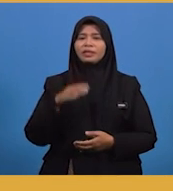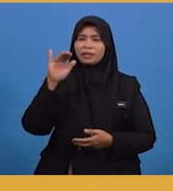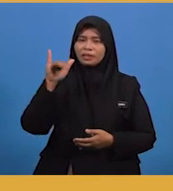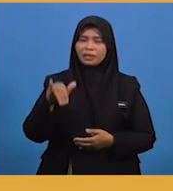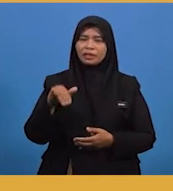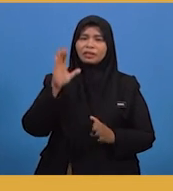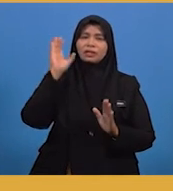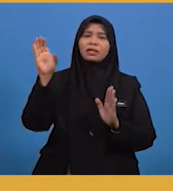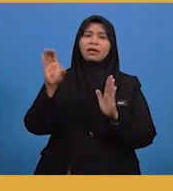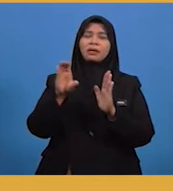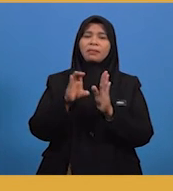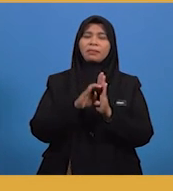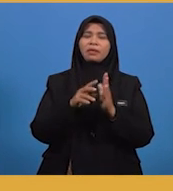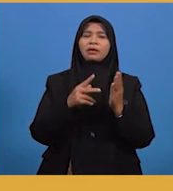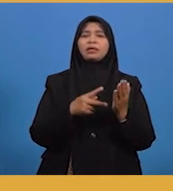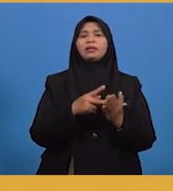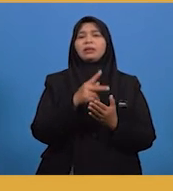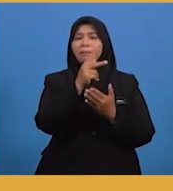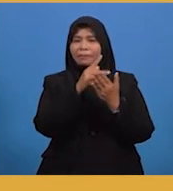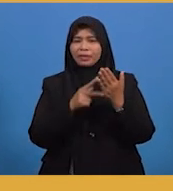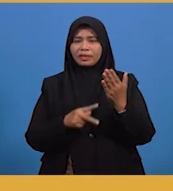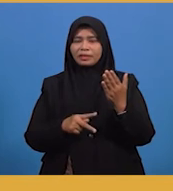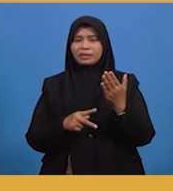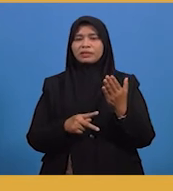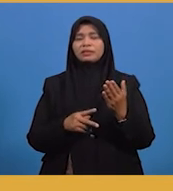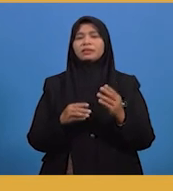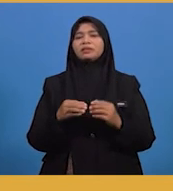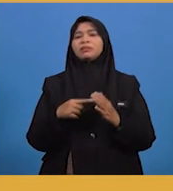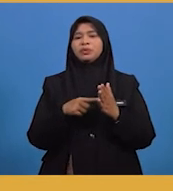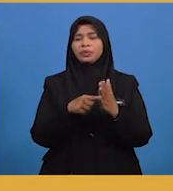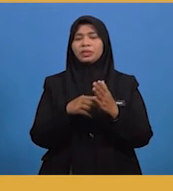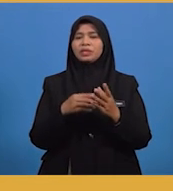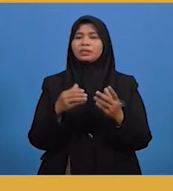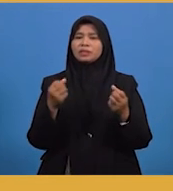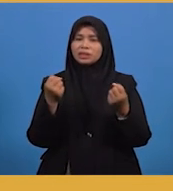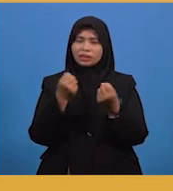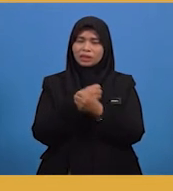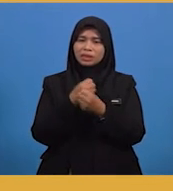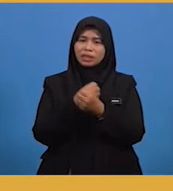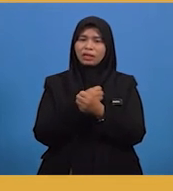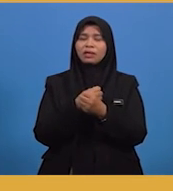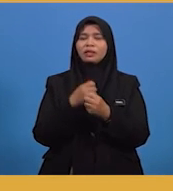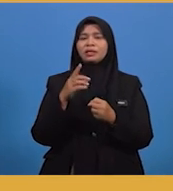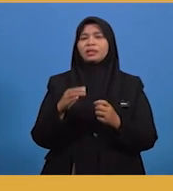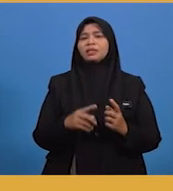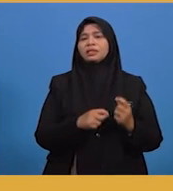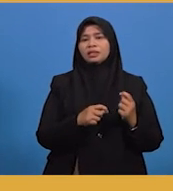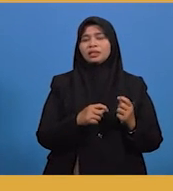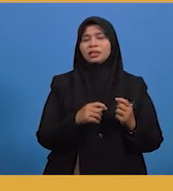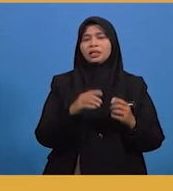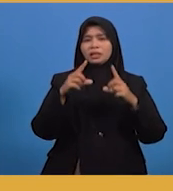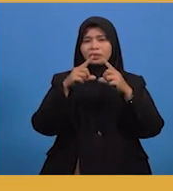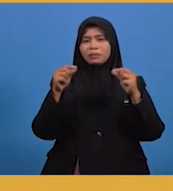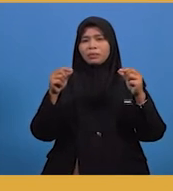Ya, gambar peta ini menunjukkan serangan yang dilakukan oleh pihak Jepun dalam